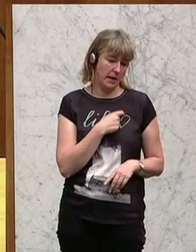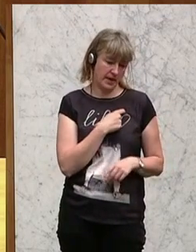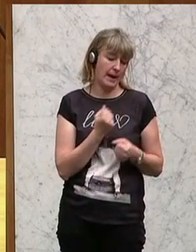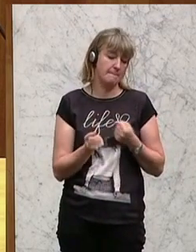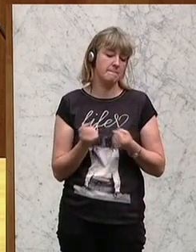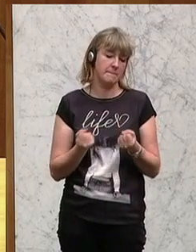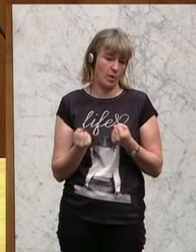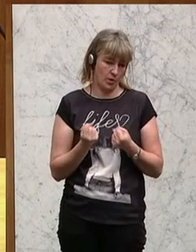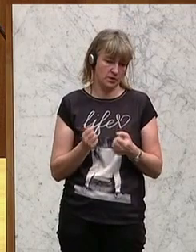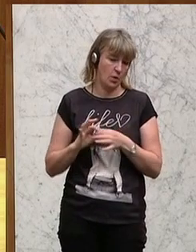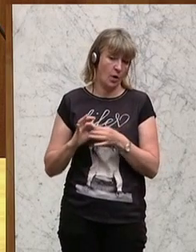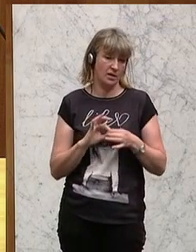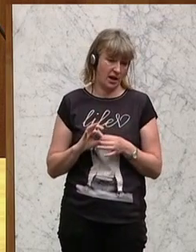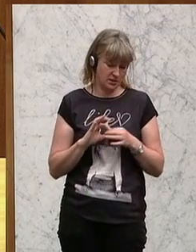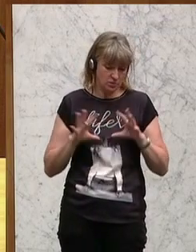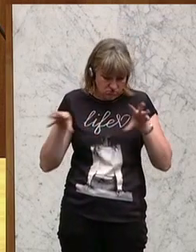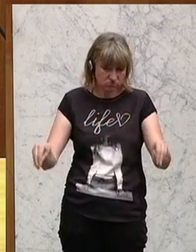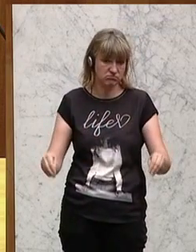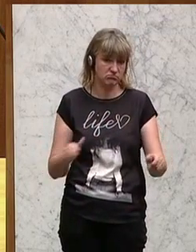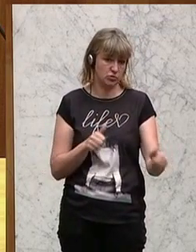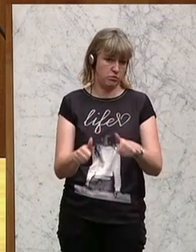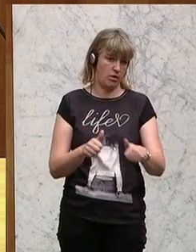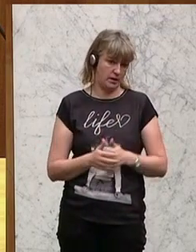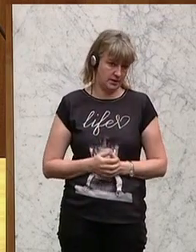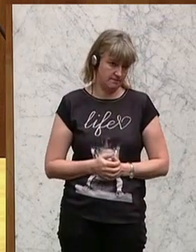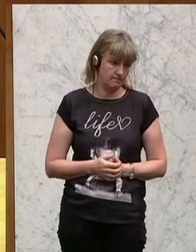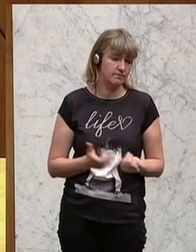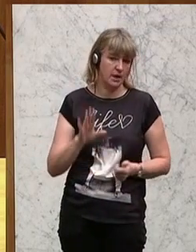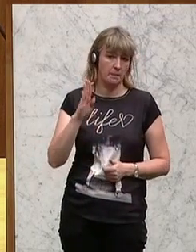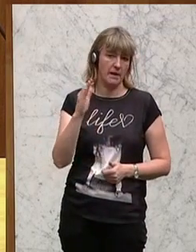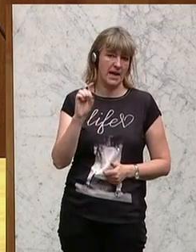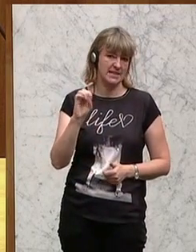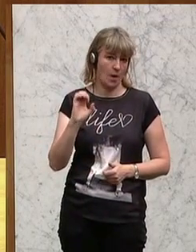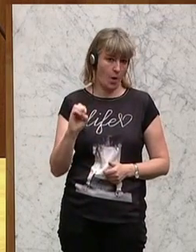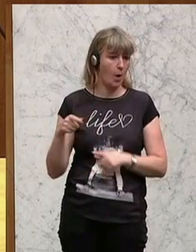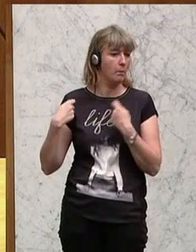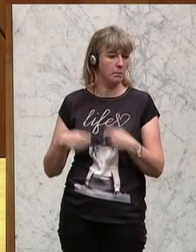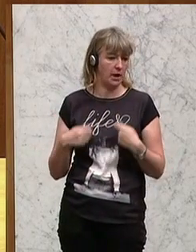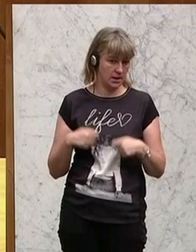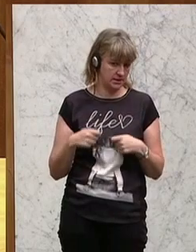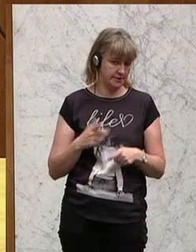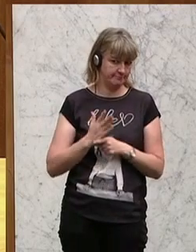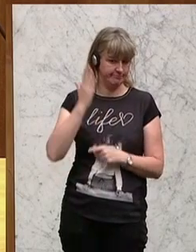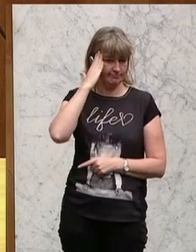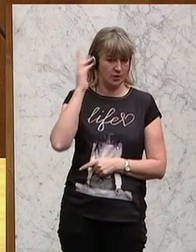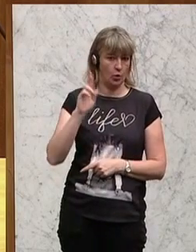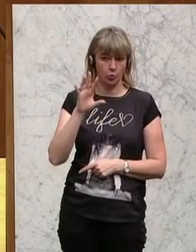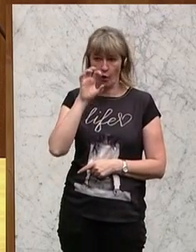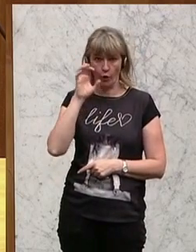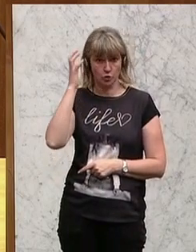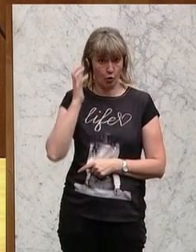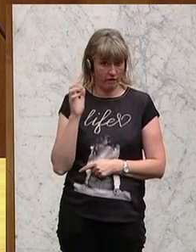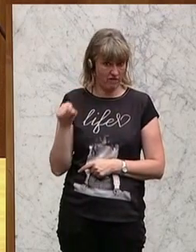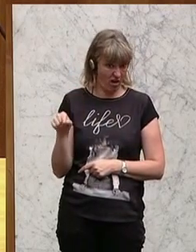verparteipolitisierten Organisationen, die es im Sport gibt. Einerseits die BSO, deren Präsidenten bekannterweise Rudolf Hunsdorfer